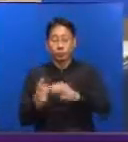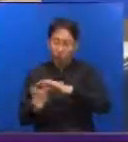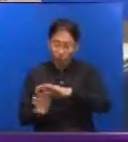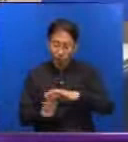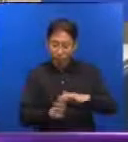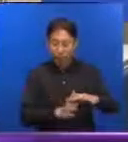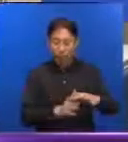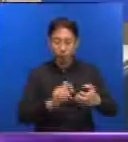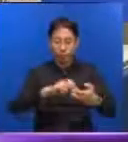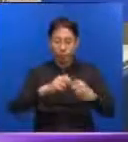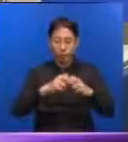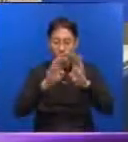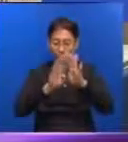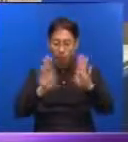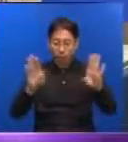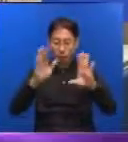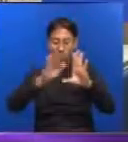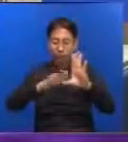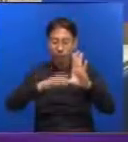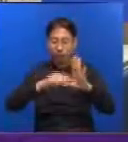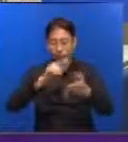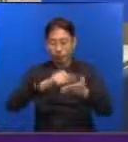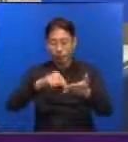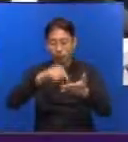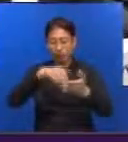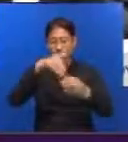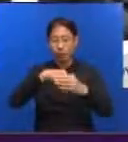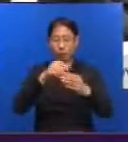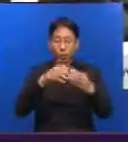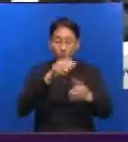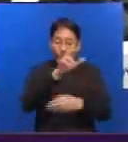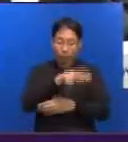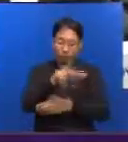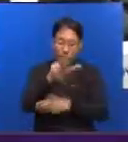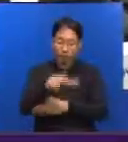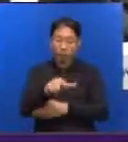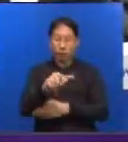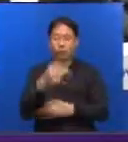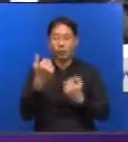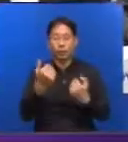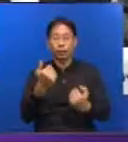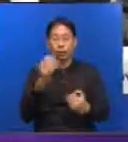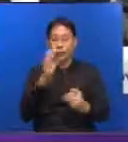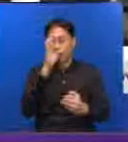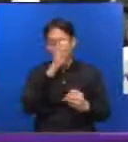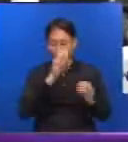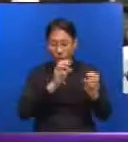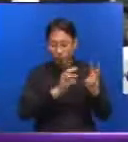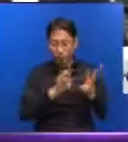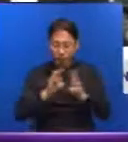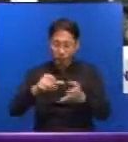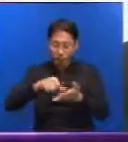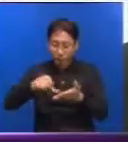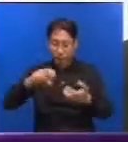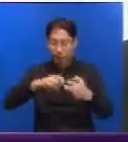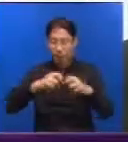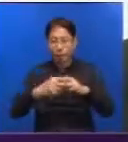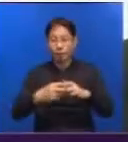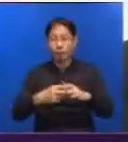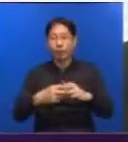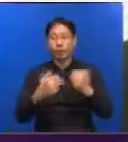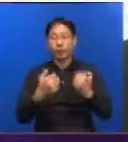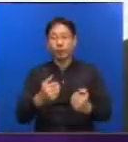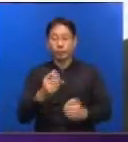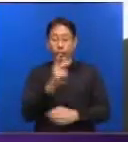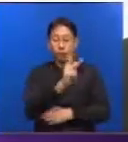เปิดสมัครรบเลือกตั้งจากการพูดคุยกับพักเพื่อไทยและตัวแทนนกวิชาการเพื่อหาทางออกและแนวทางในการแก้บขายปัญห